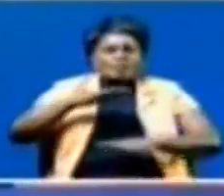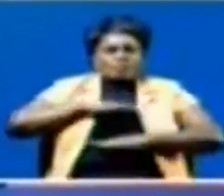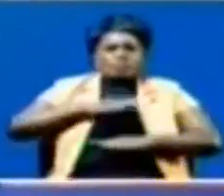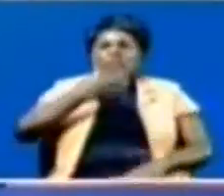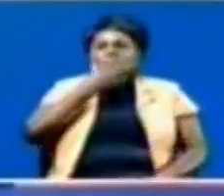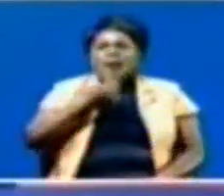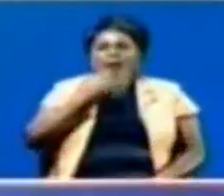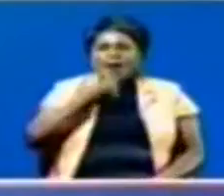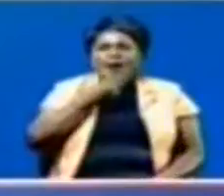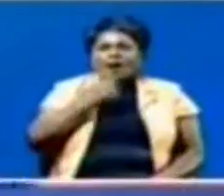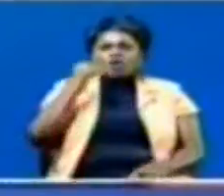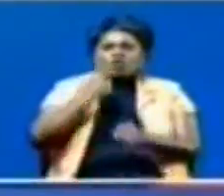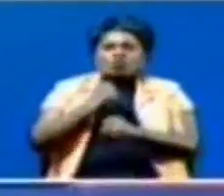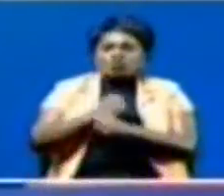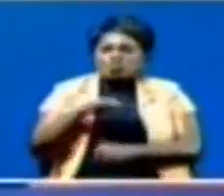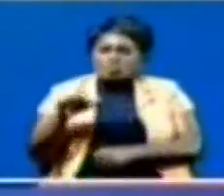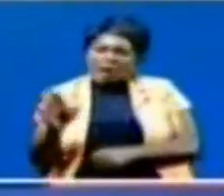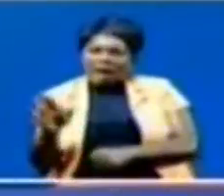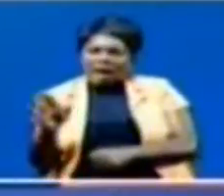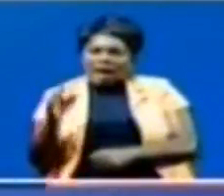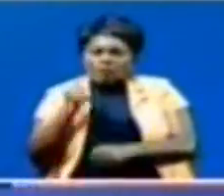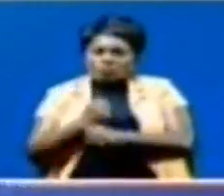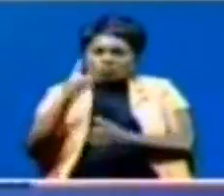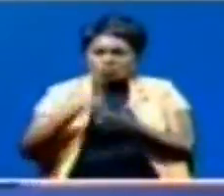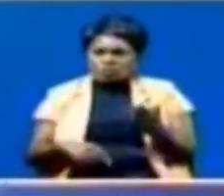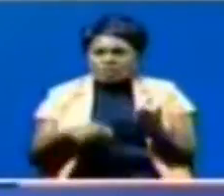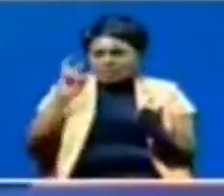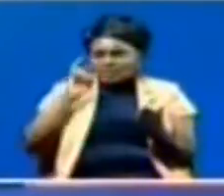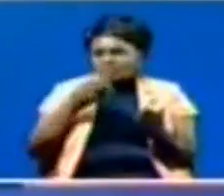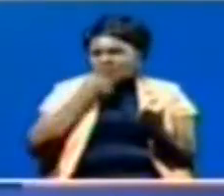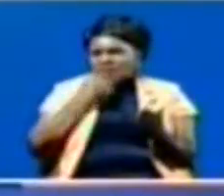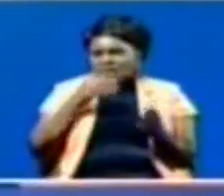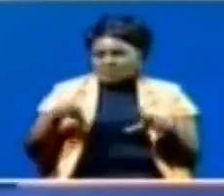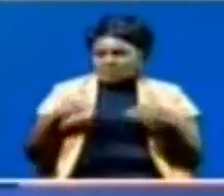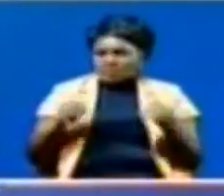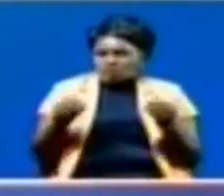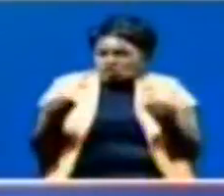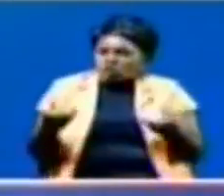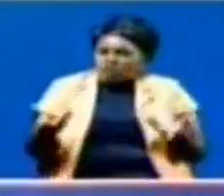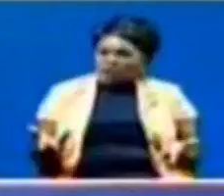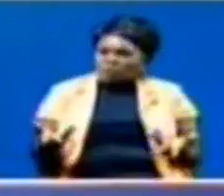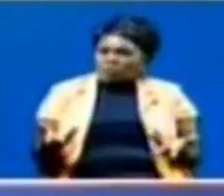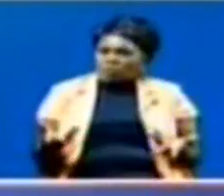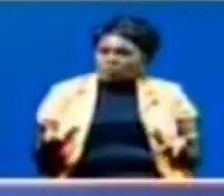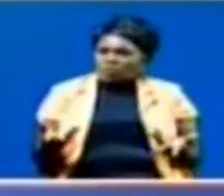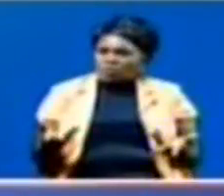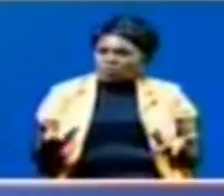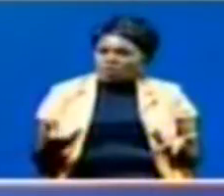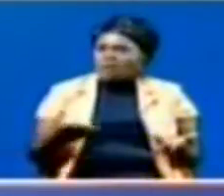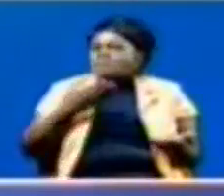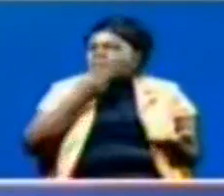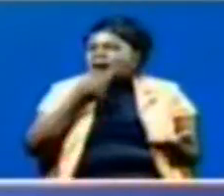mwanaume kwa kila kitu amefanya yeye kulingana na yeye kama mwanamke. Yeah. Na aone mwanaume kama anapokea. Kwa hivyo suluhu ni nini? Suluhu ni hii bwana. Mm-hmm.